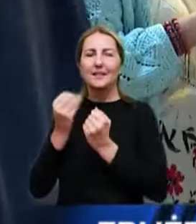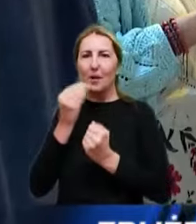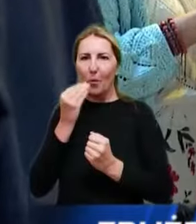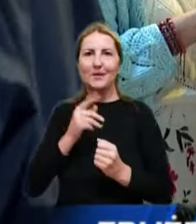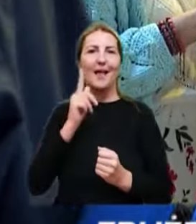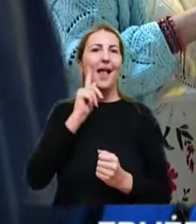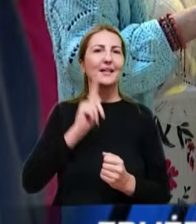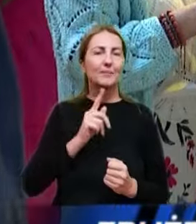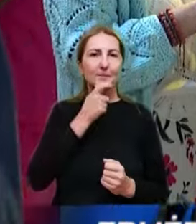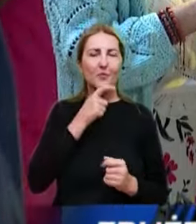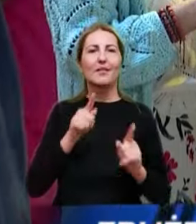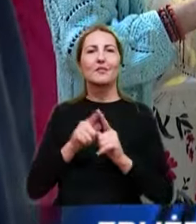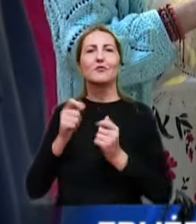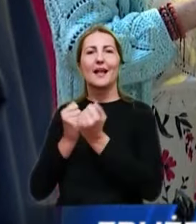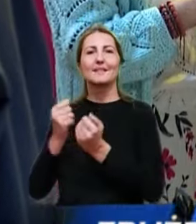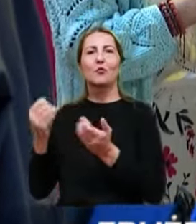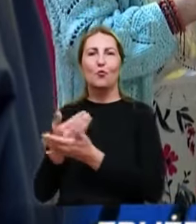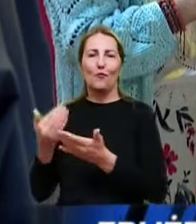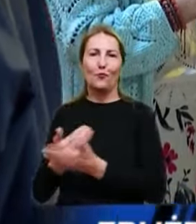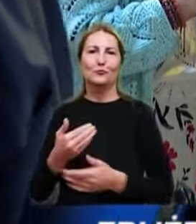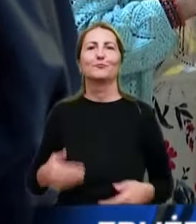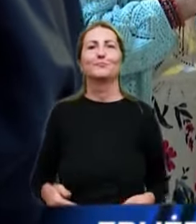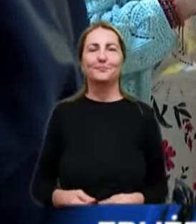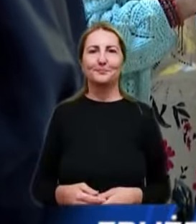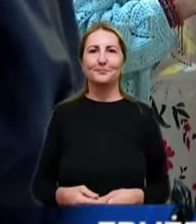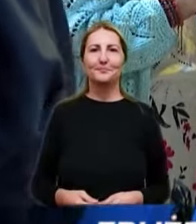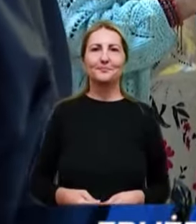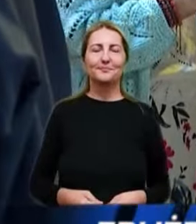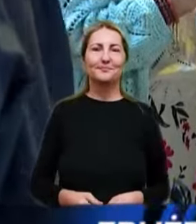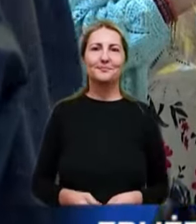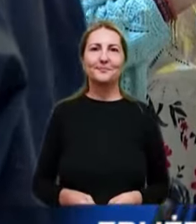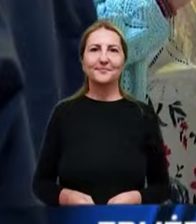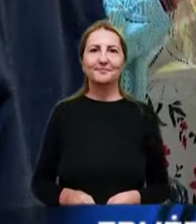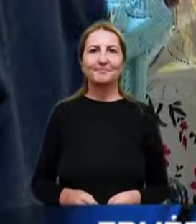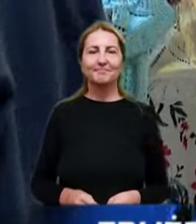i Nowości. Bartosz Stalmasik, TVP3 Bydgoszcz.